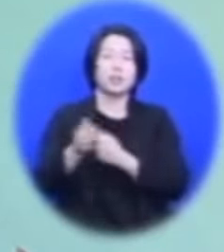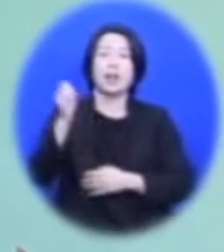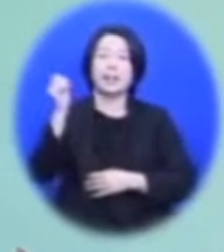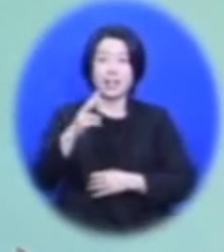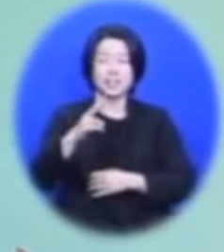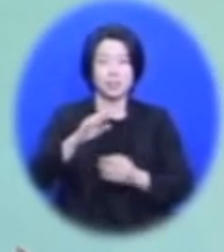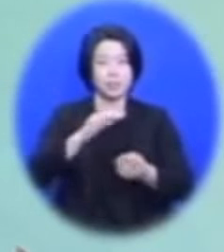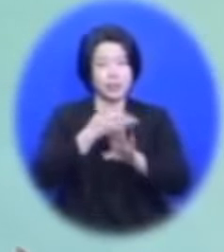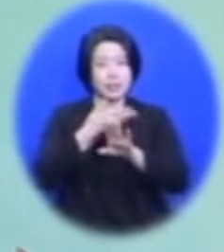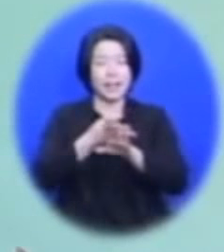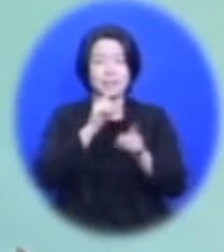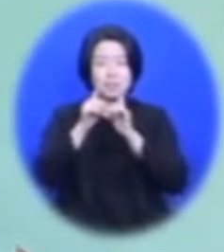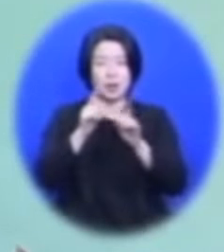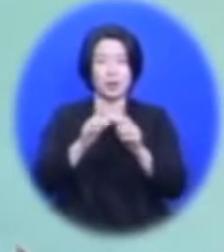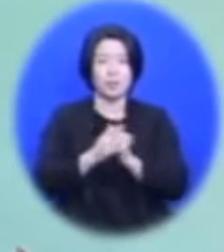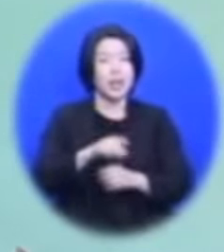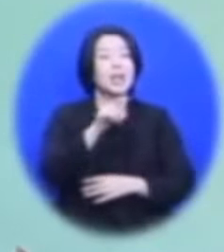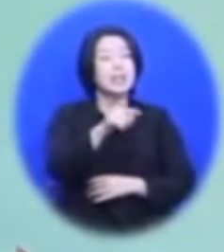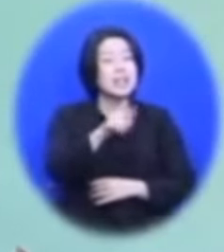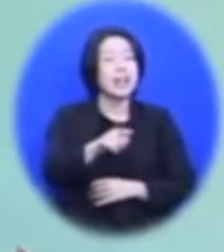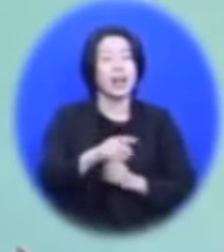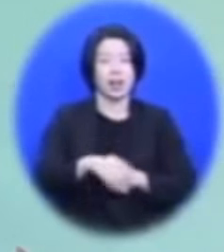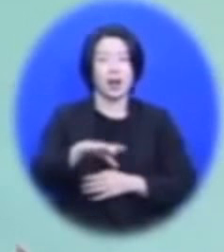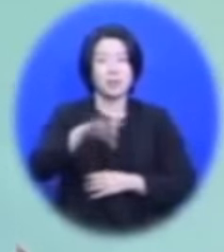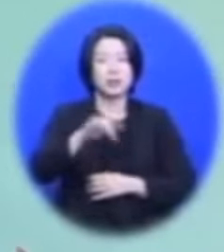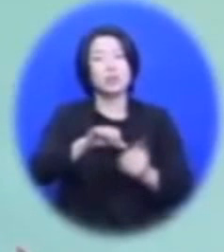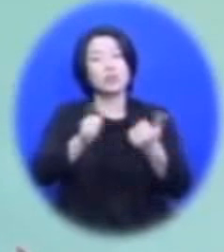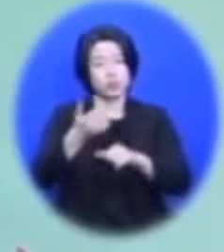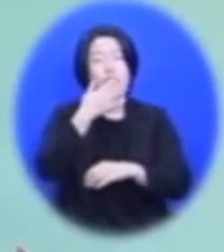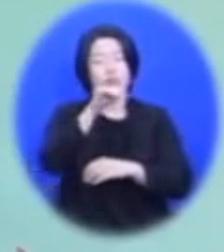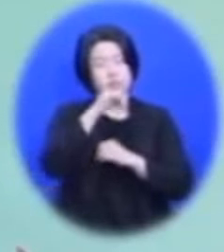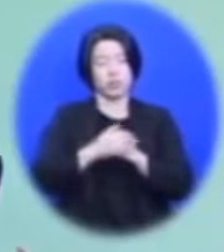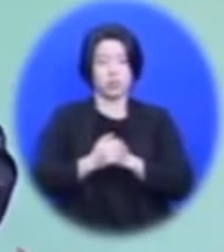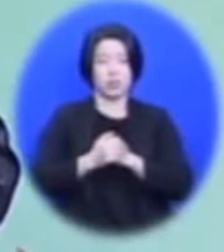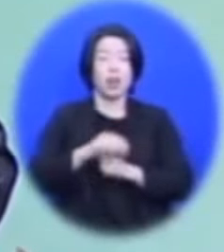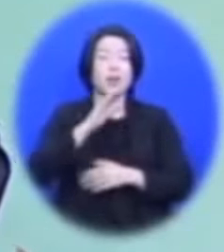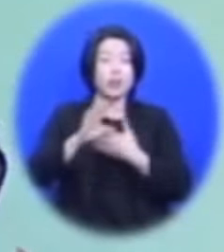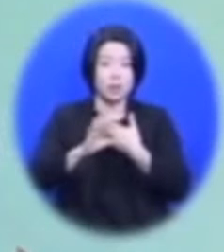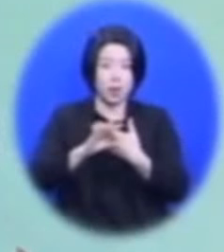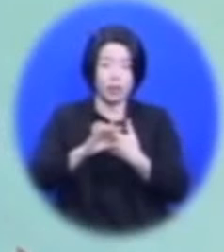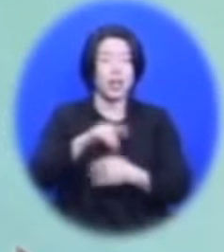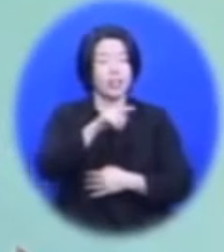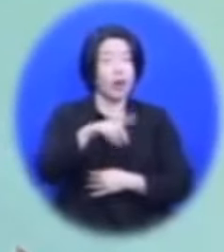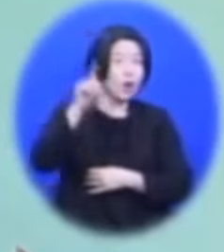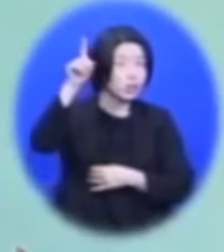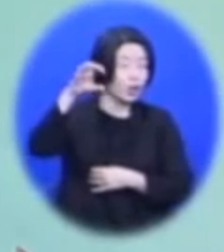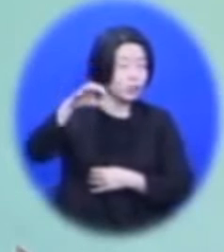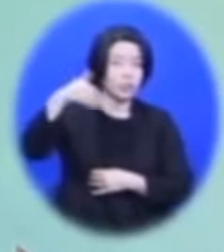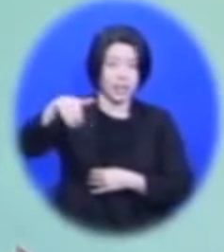좀 뒤집어가지고 너가 먼저 죽을 수도 있어. 너가. 그러면 너 천국에